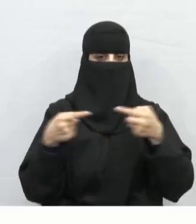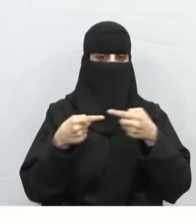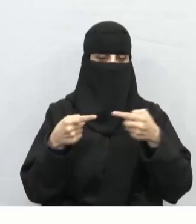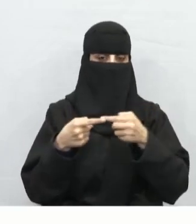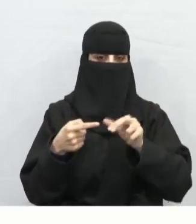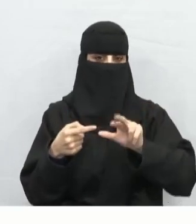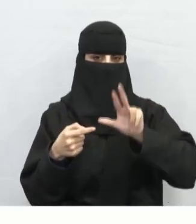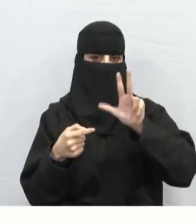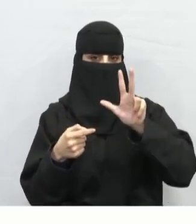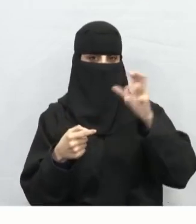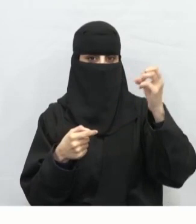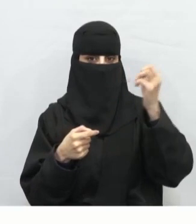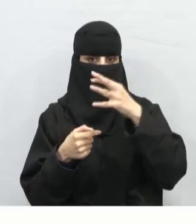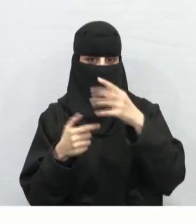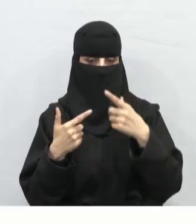نكمل